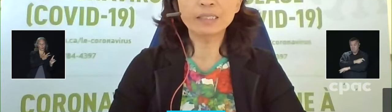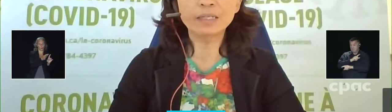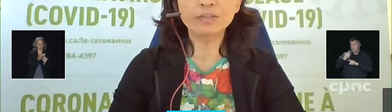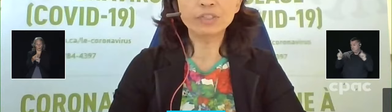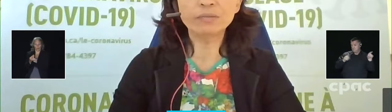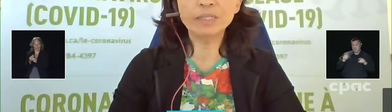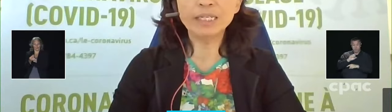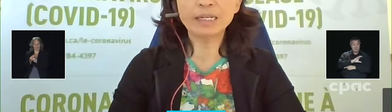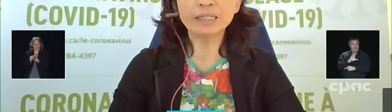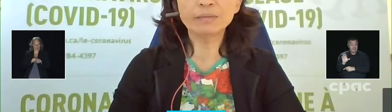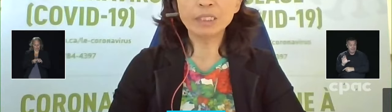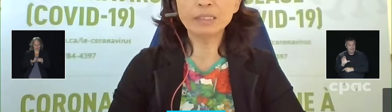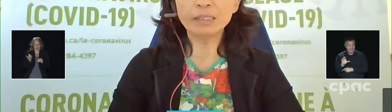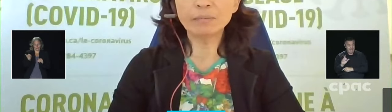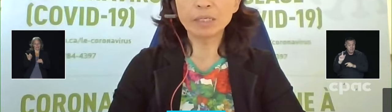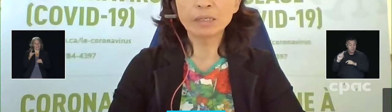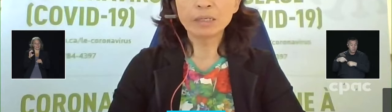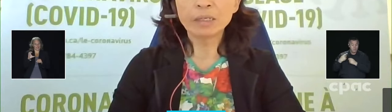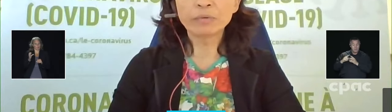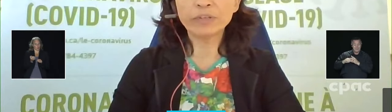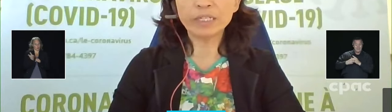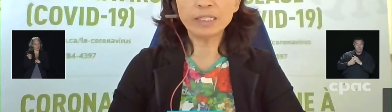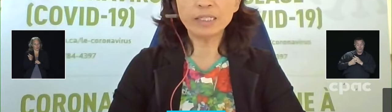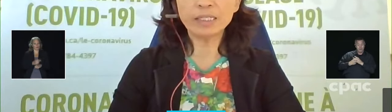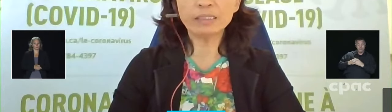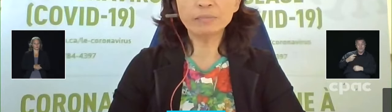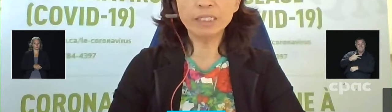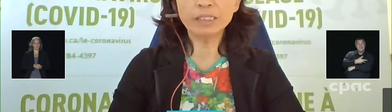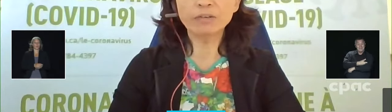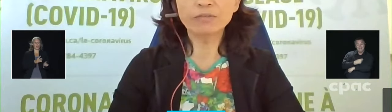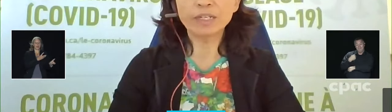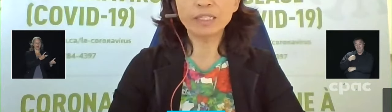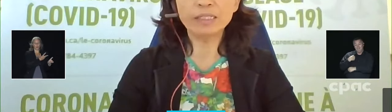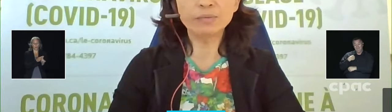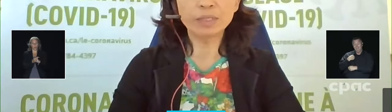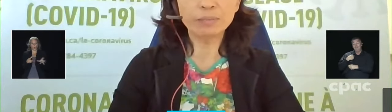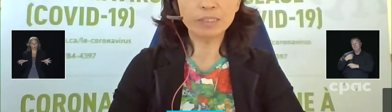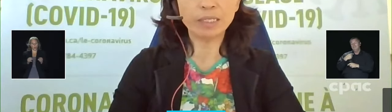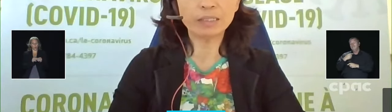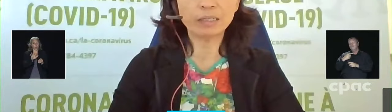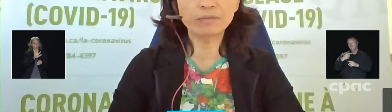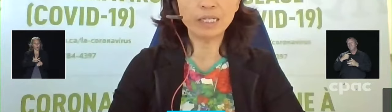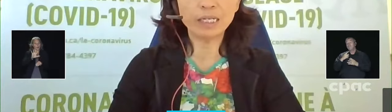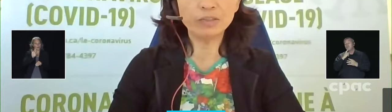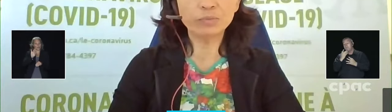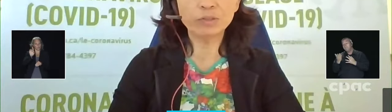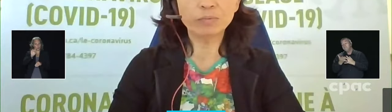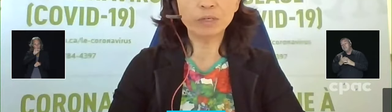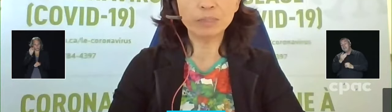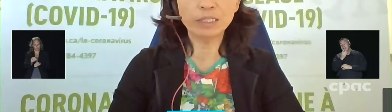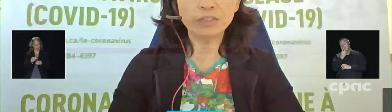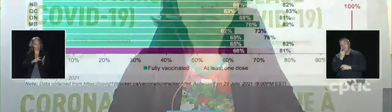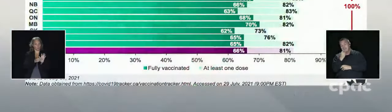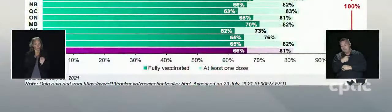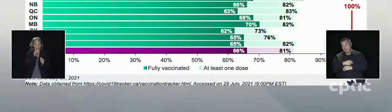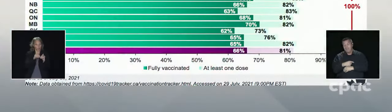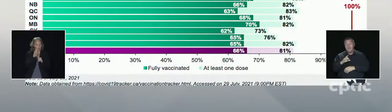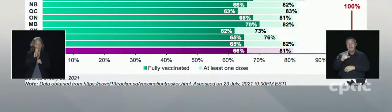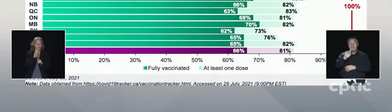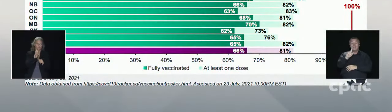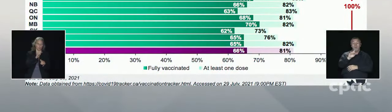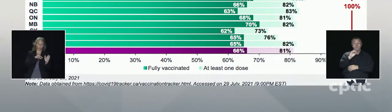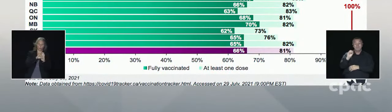since vaccination began in mid-December, providing an estimated over 81% of the eligible